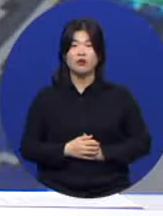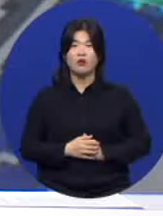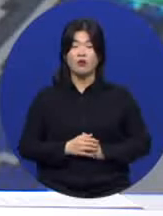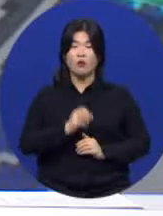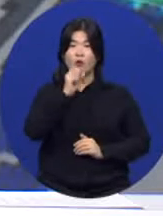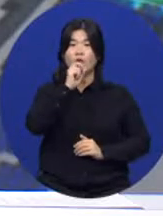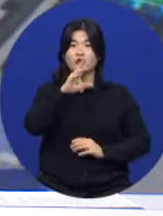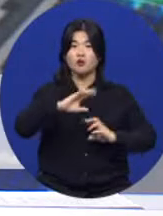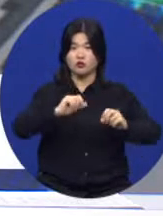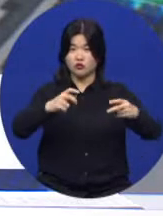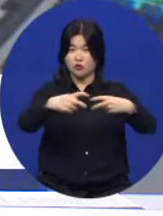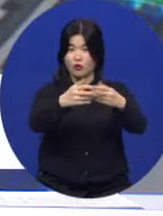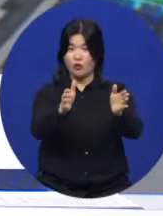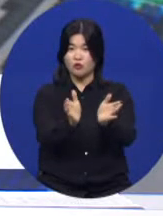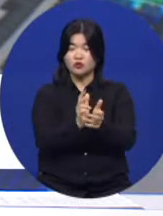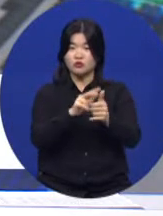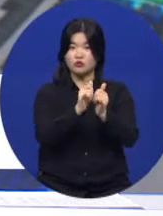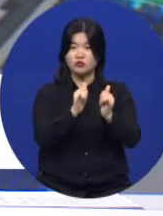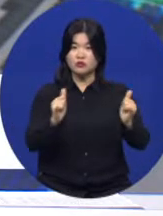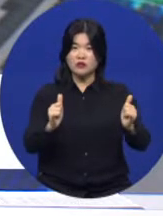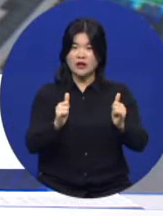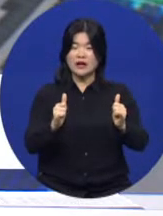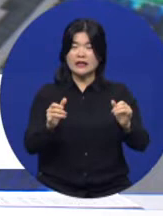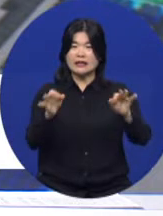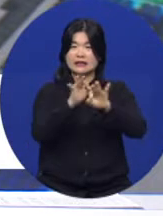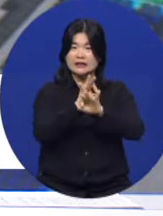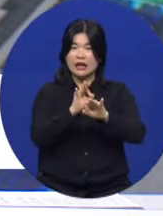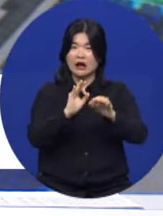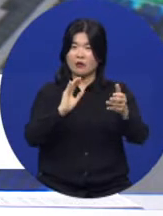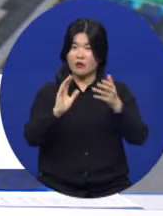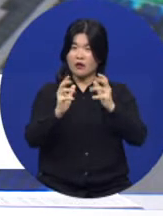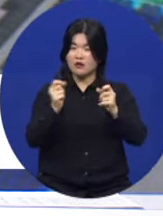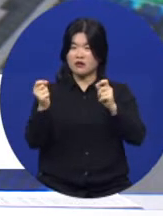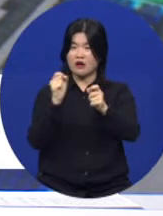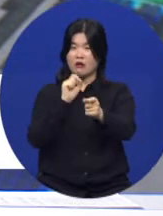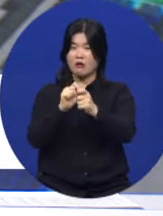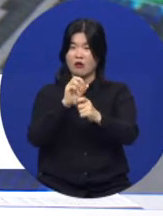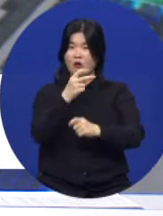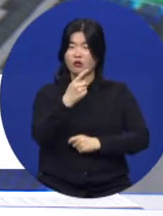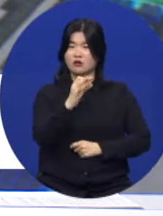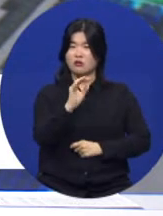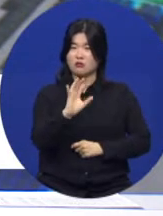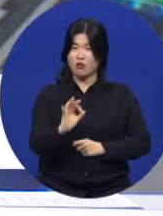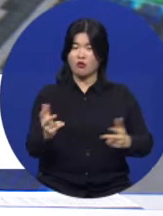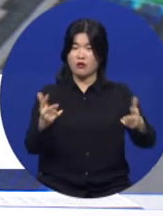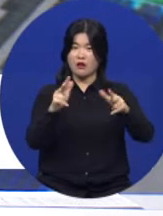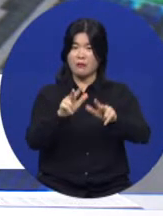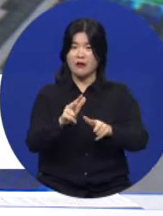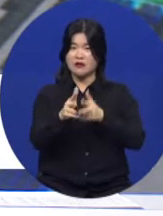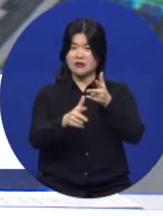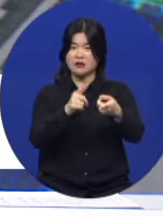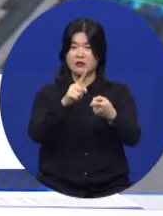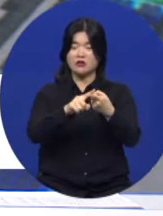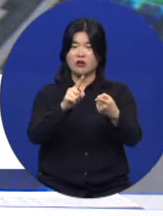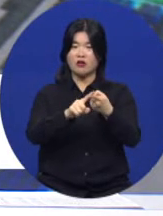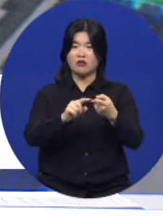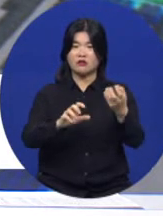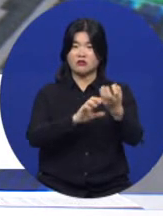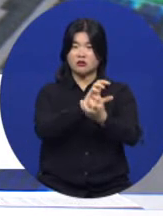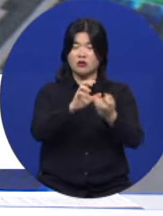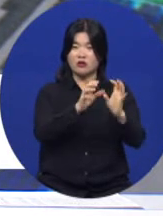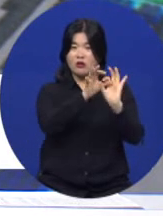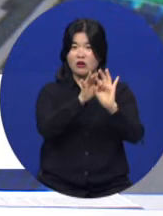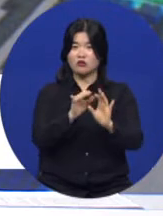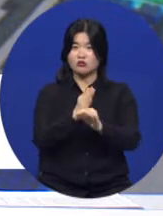최근 원희룡 국토교통부 장관 후보자의 인사청문회를 앞두고 오등봉 개발 사업을 둘러싼 특혜 논란이 다시 불거지고